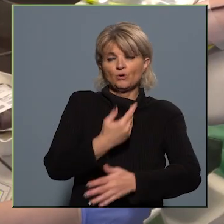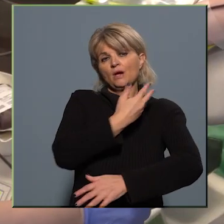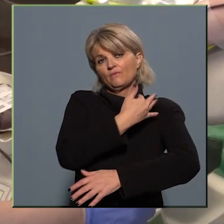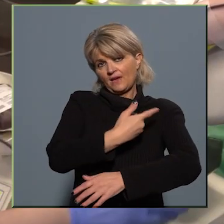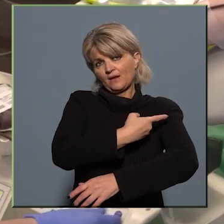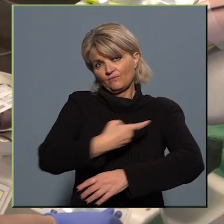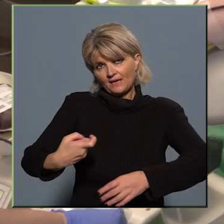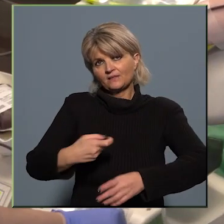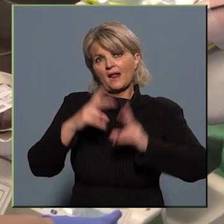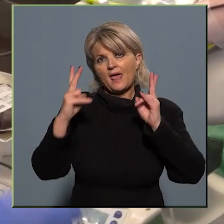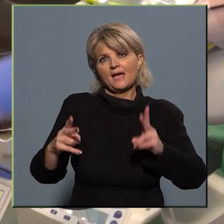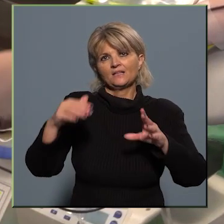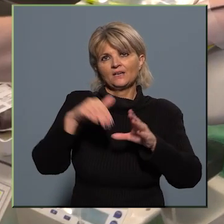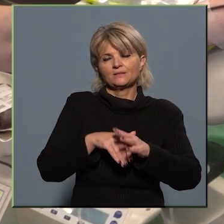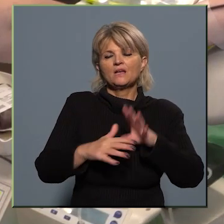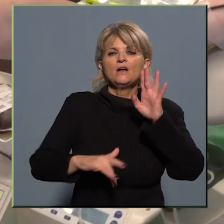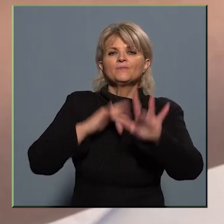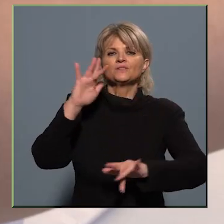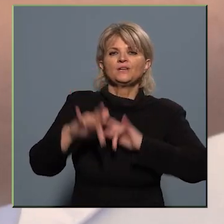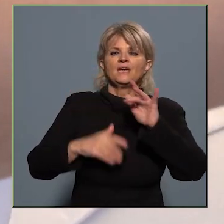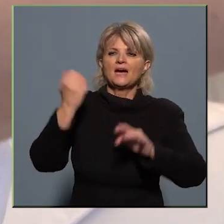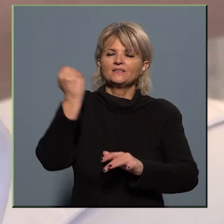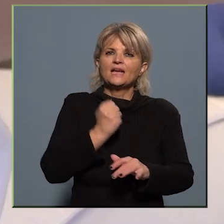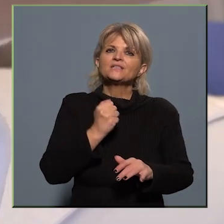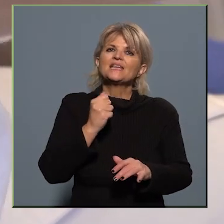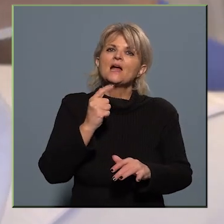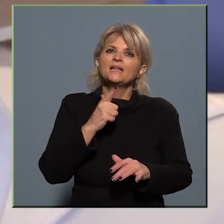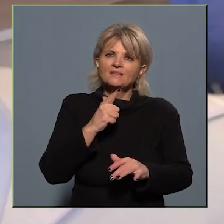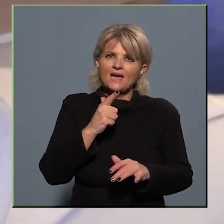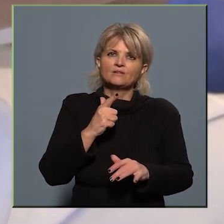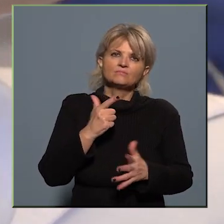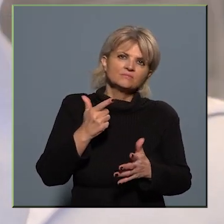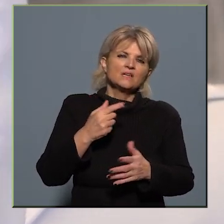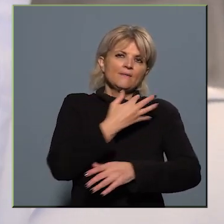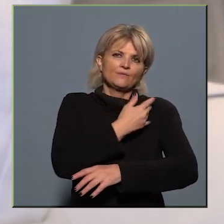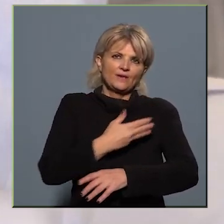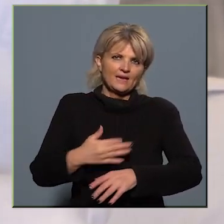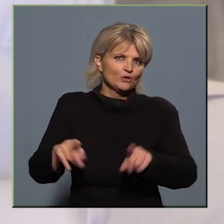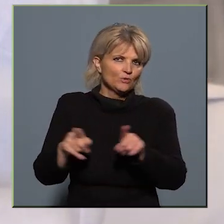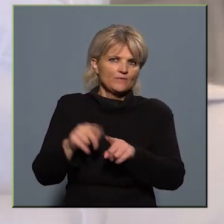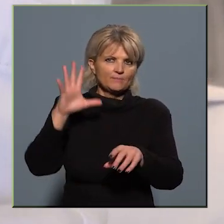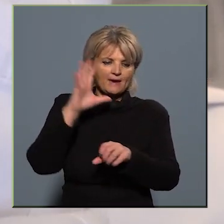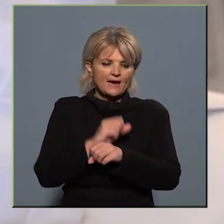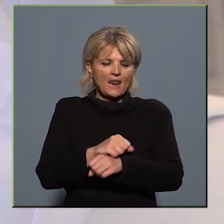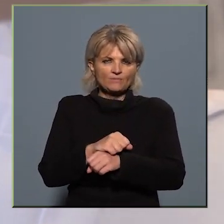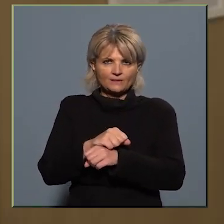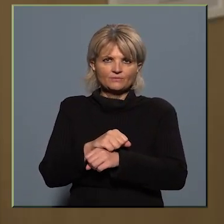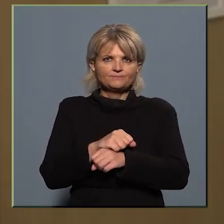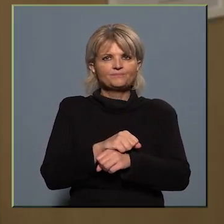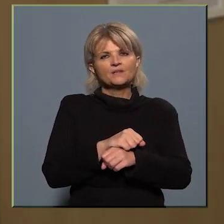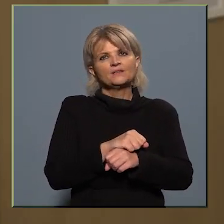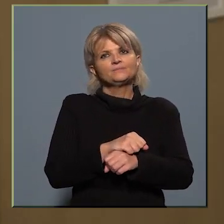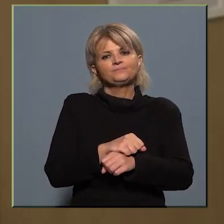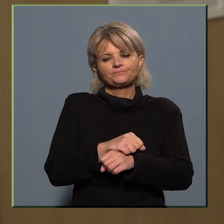szeretne. Természetesen az a néhány deci vér, ami ilyenkor levételre kerül, az úgy van megállapítva, hogy lehetőség szerint